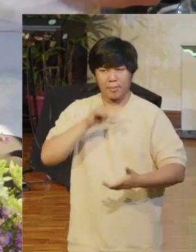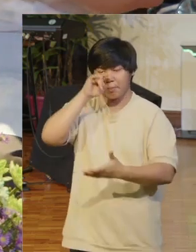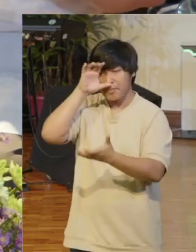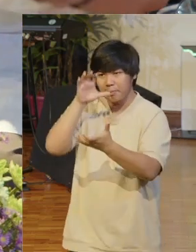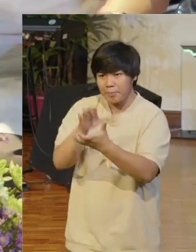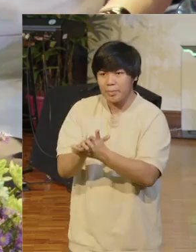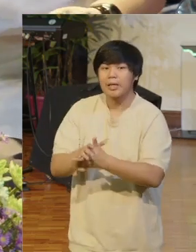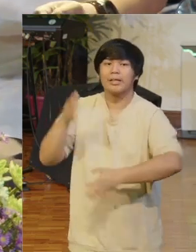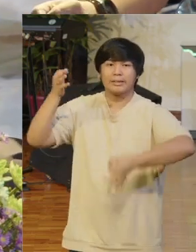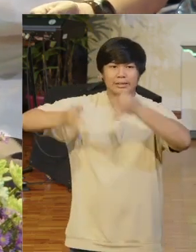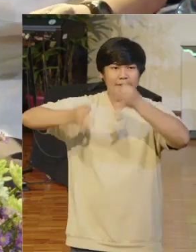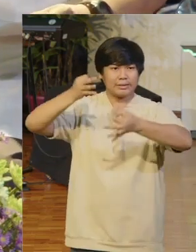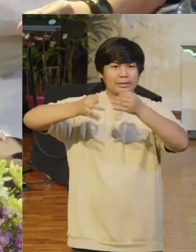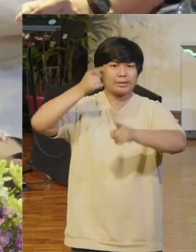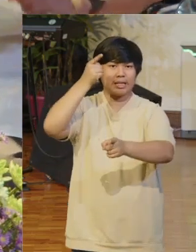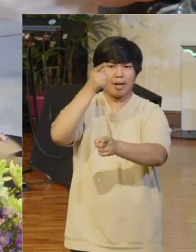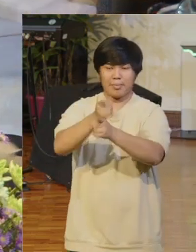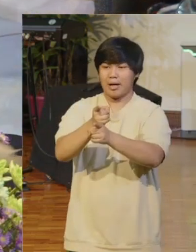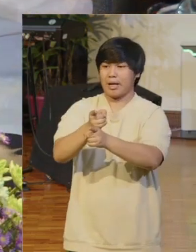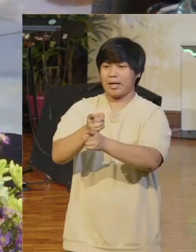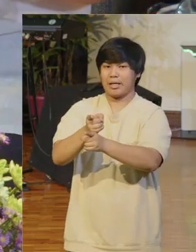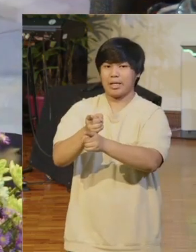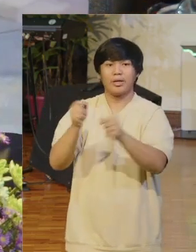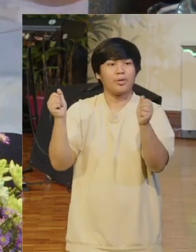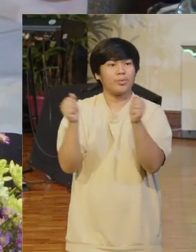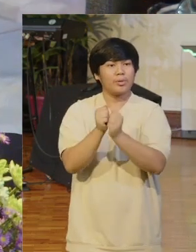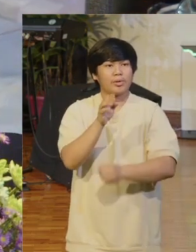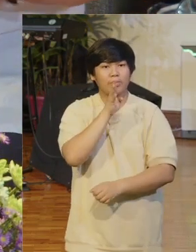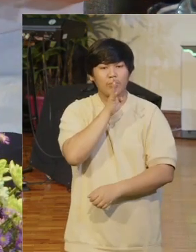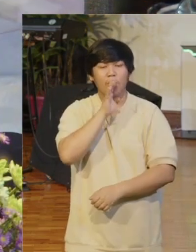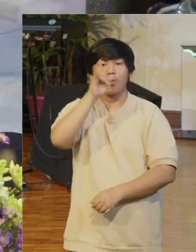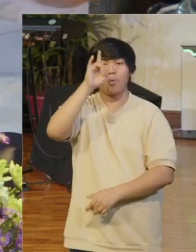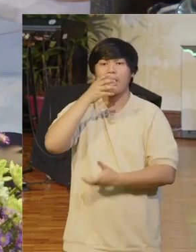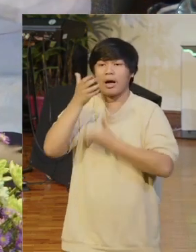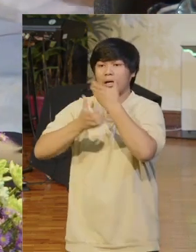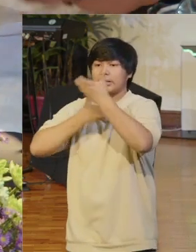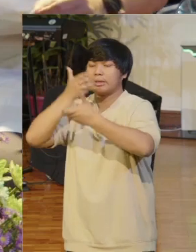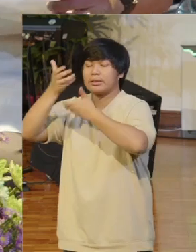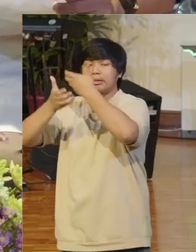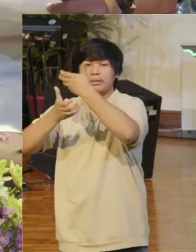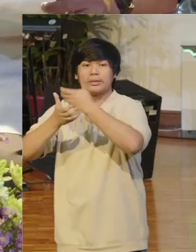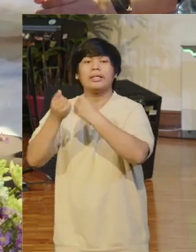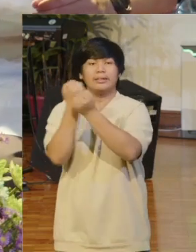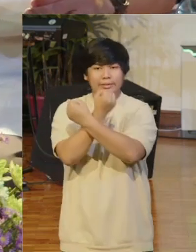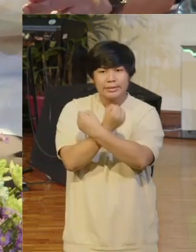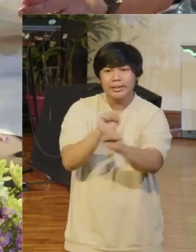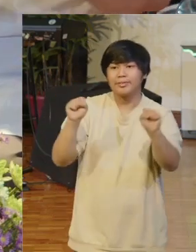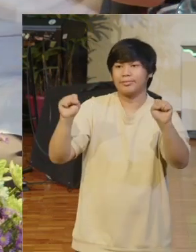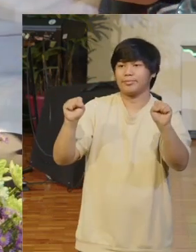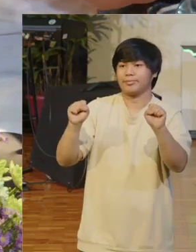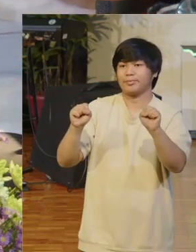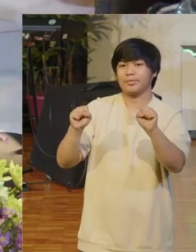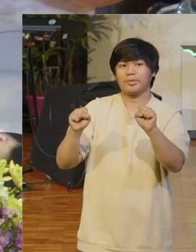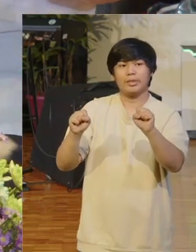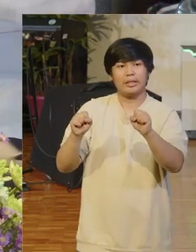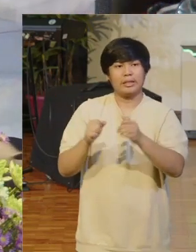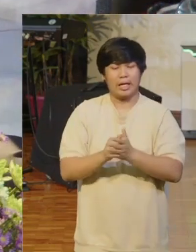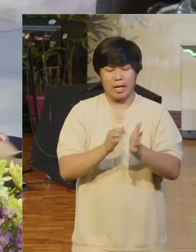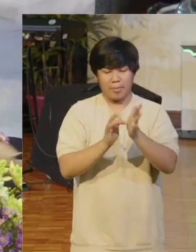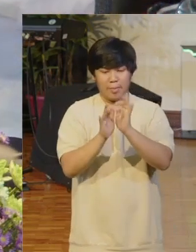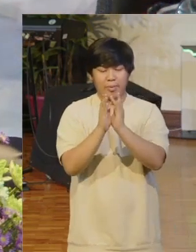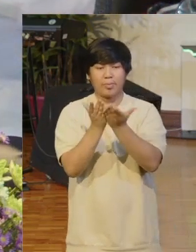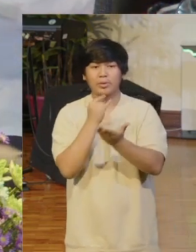and is justified, and with the mouth one confesses and is saved. For the Scripture